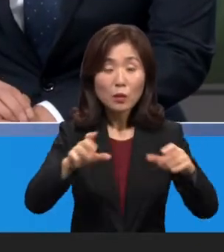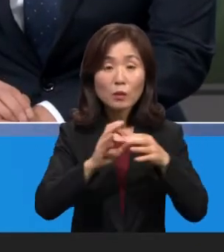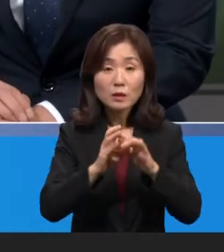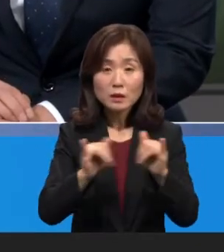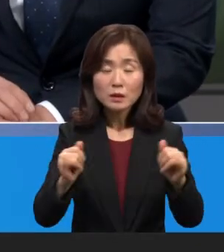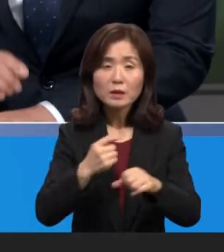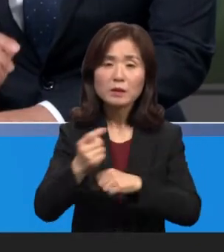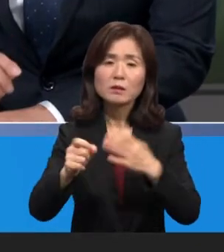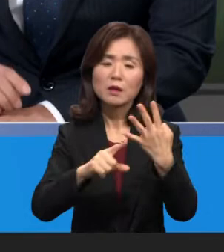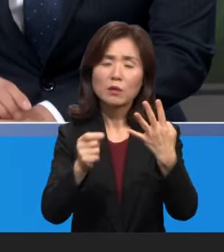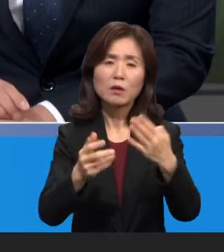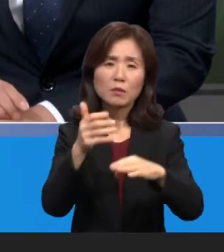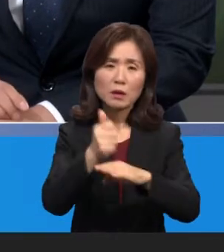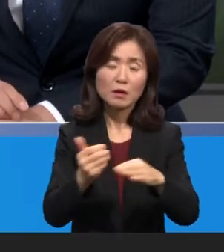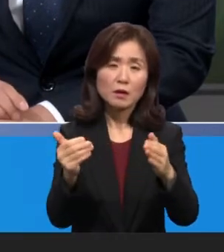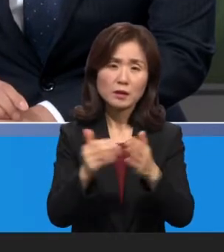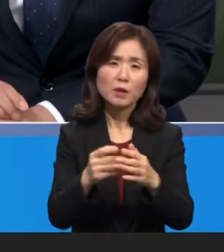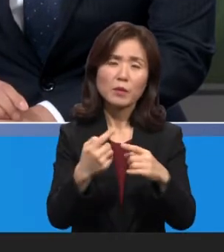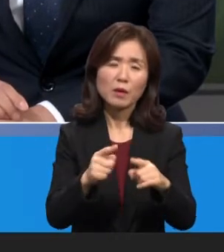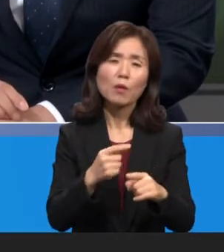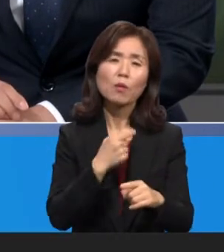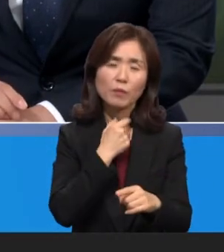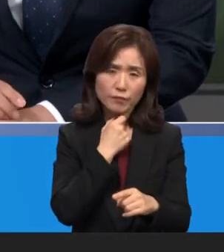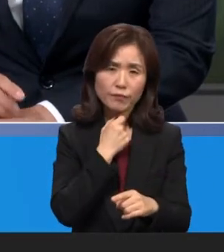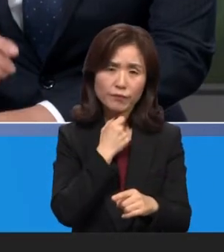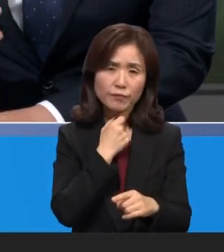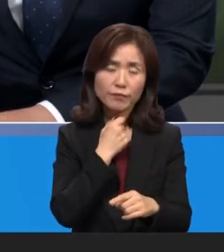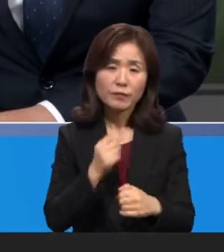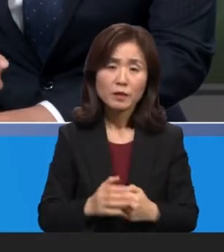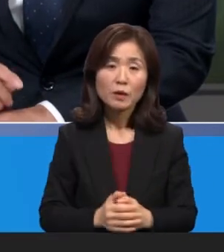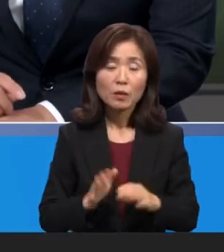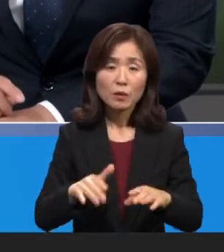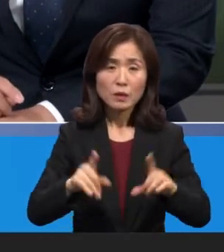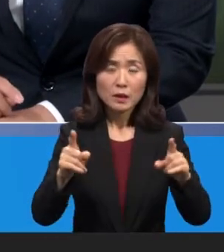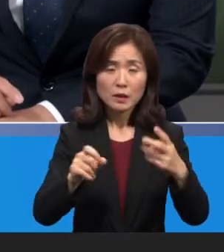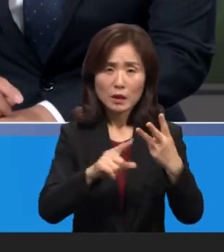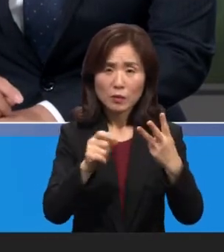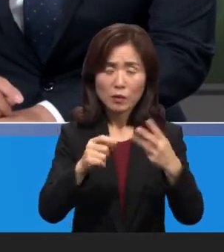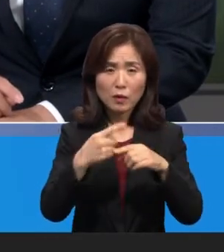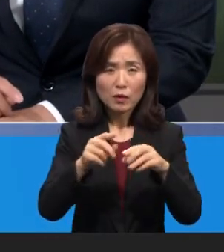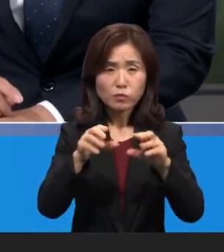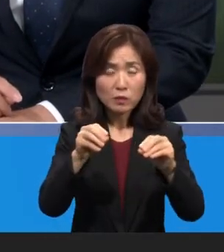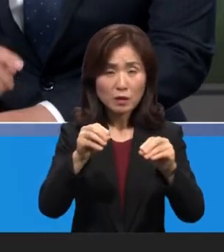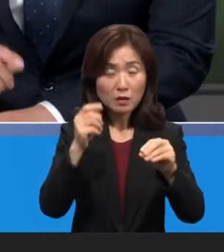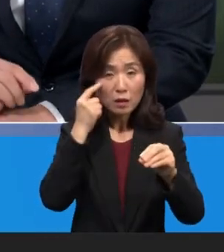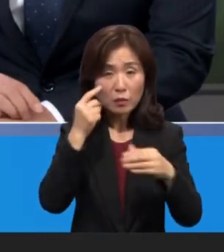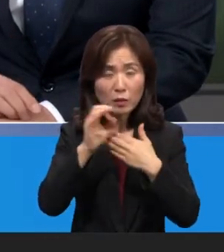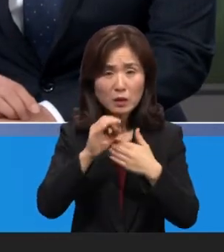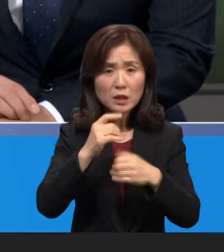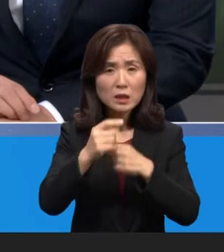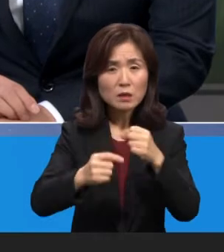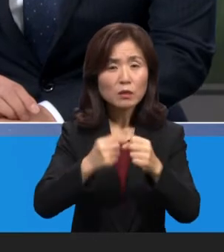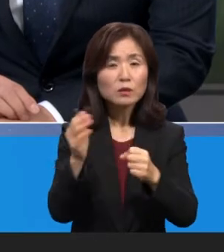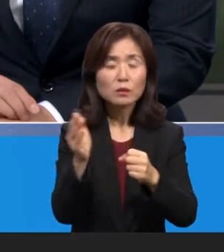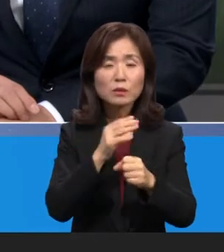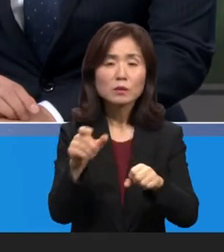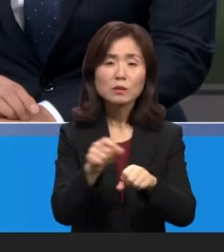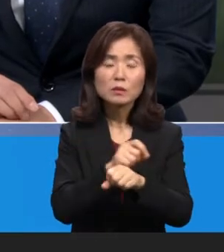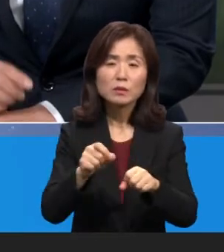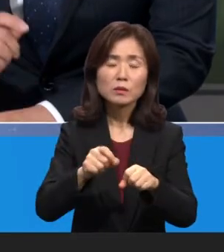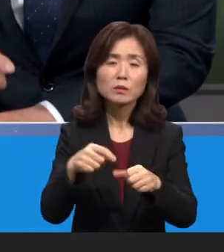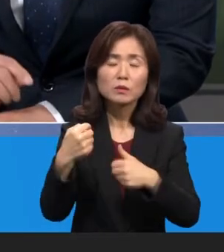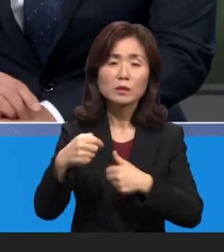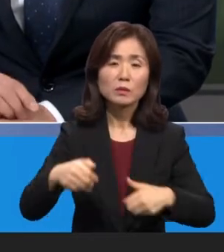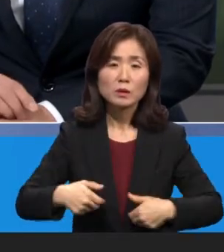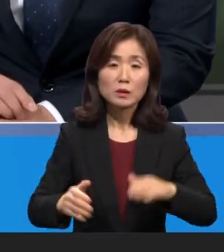4월말까지 평가를 완료하게 바라고 있습니다 올해 3월에 평가가 중단된 점을 생각해보면 의원 가까이 특수교육 대상 학생